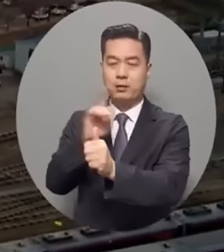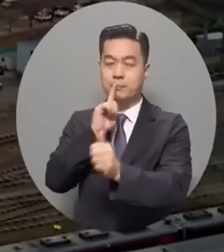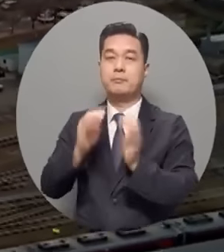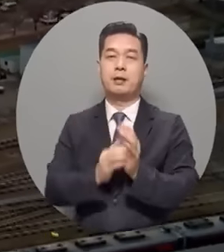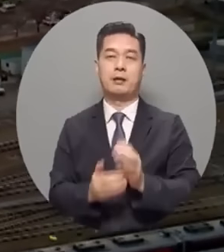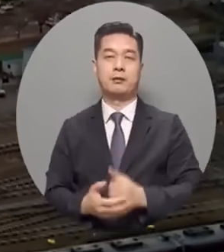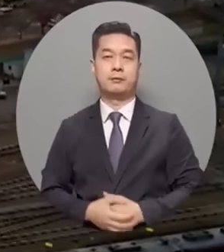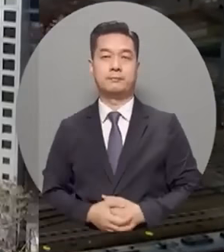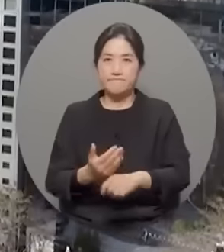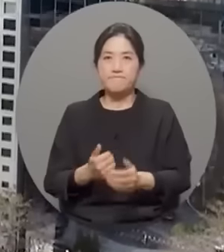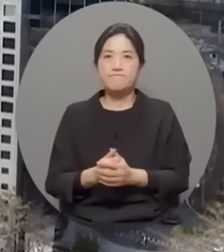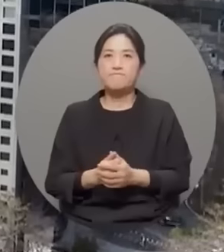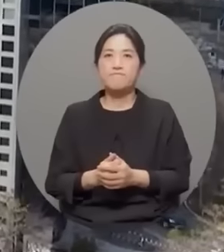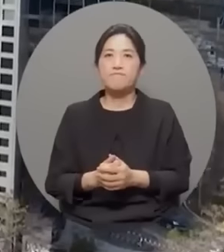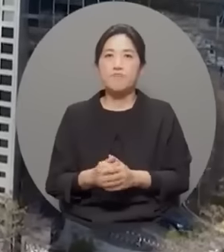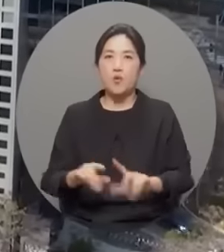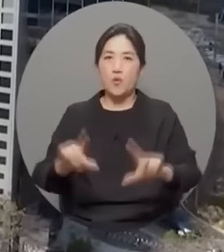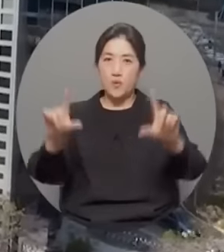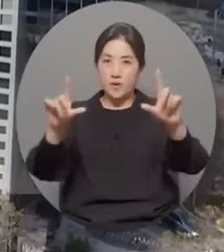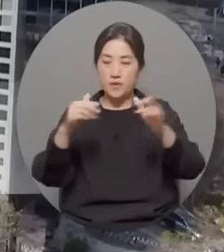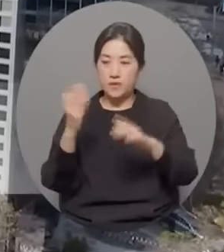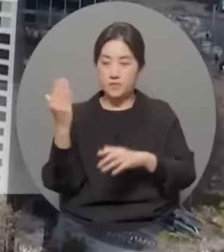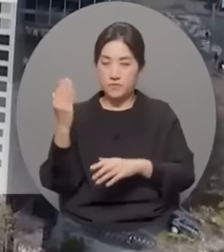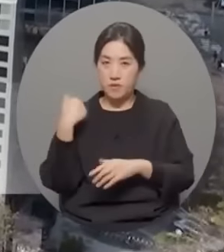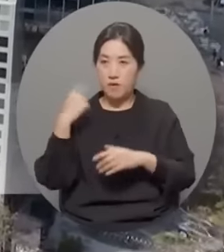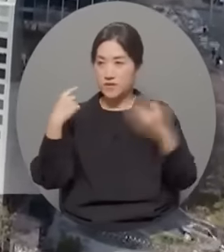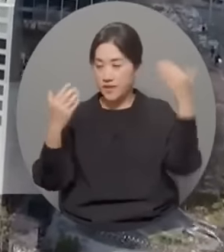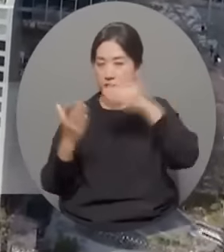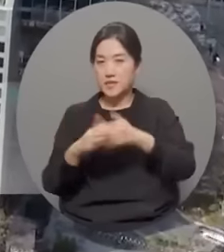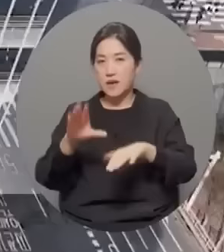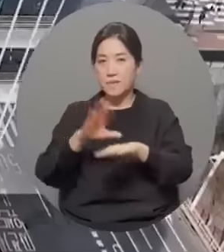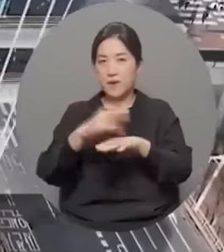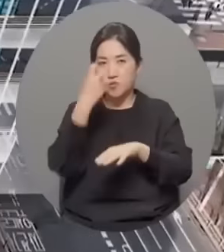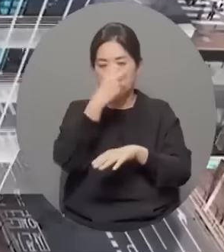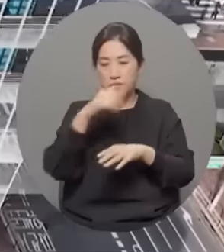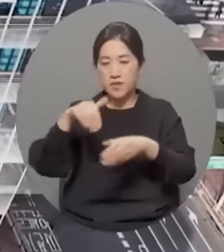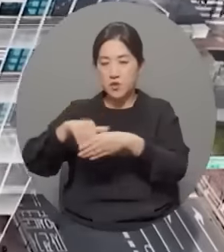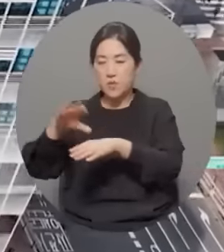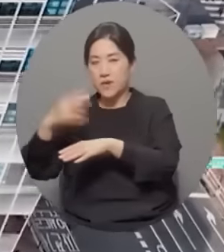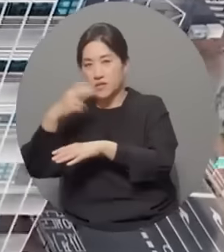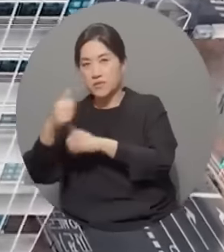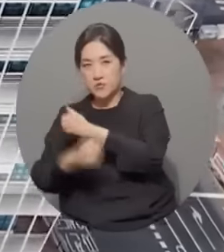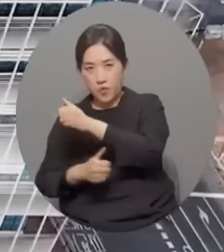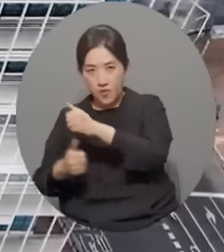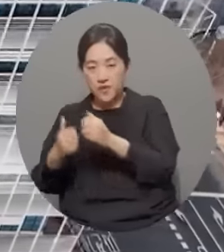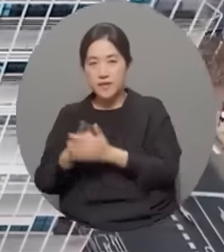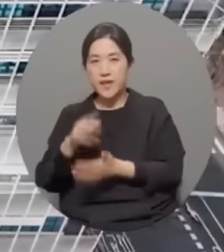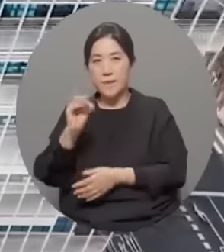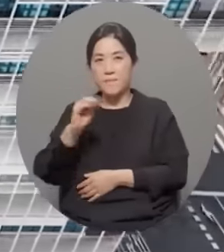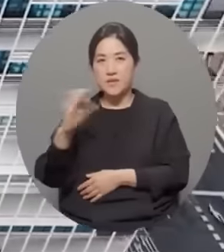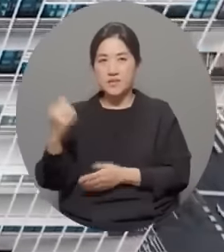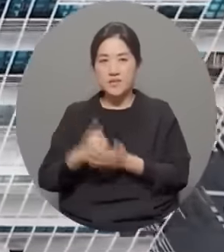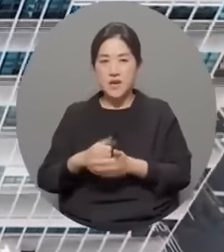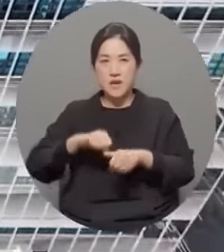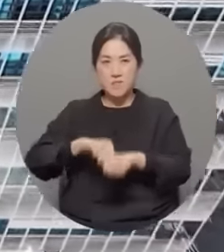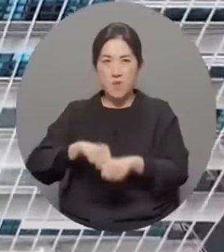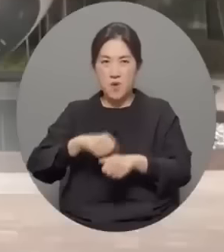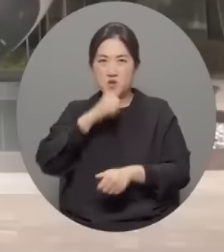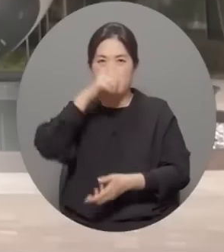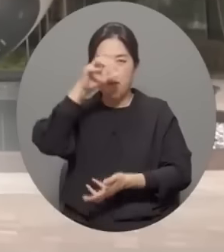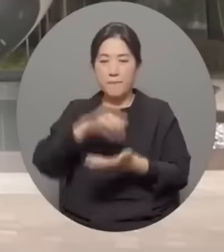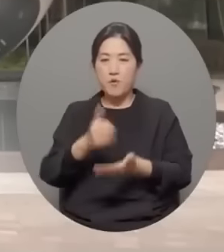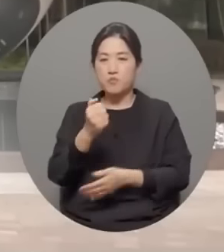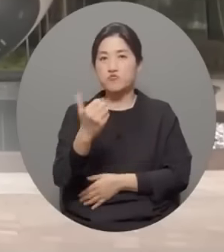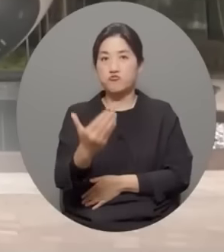강조했습니다. 올해 들어 어제까지 방송심의, 선거방송심의위원회를 거쳐 MBC에 부과된 벌점은